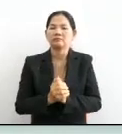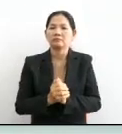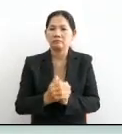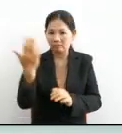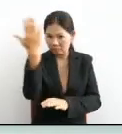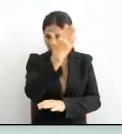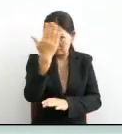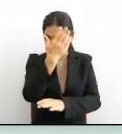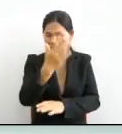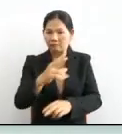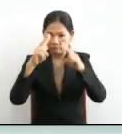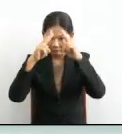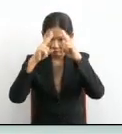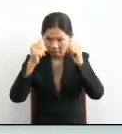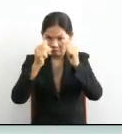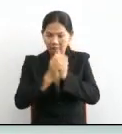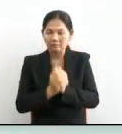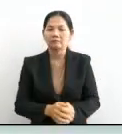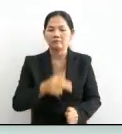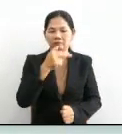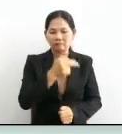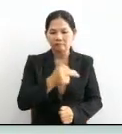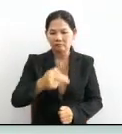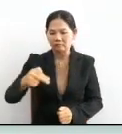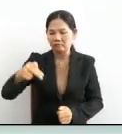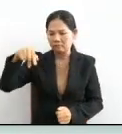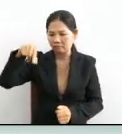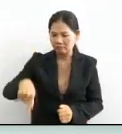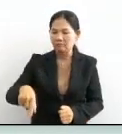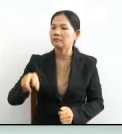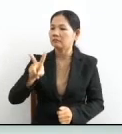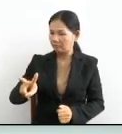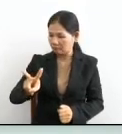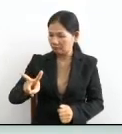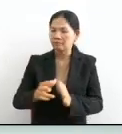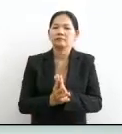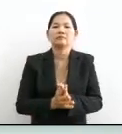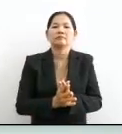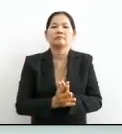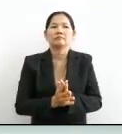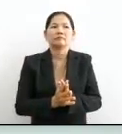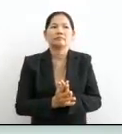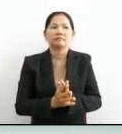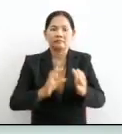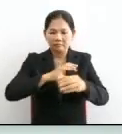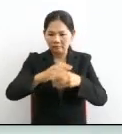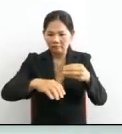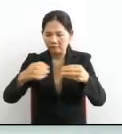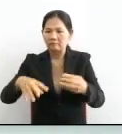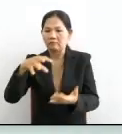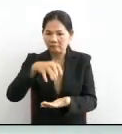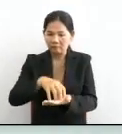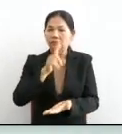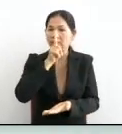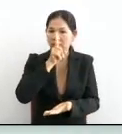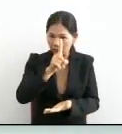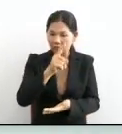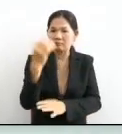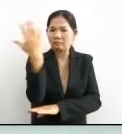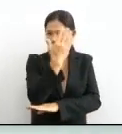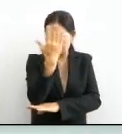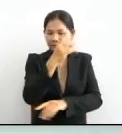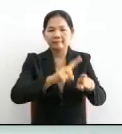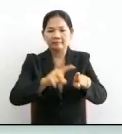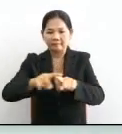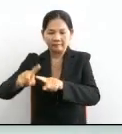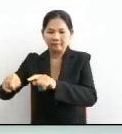tu được tu cha đại chưa thì ví tu tu chiết cam và chiết phí cha sai cáp đi từ nay poli mũi nâng tu được tu ní